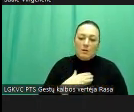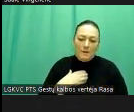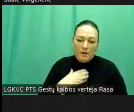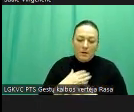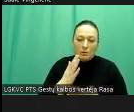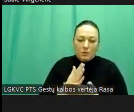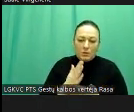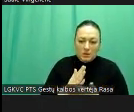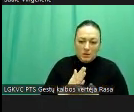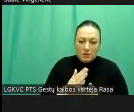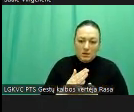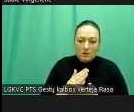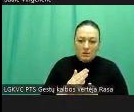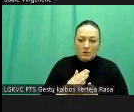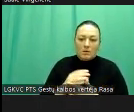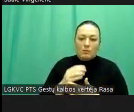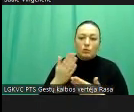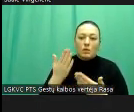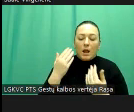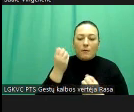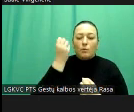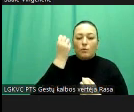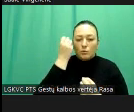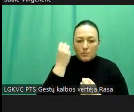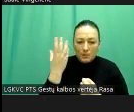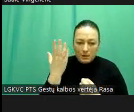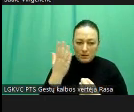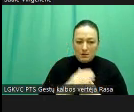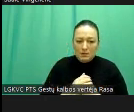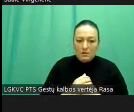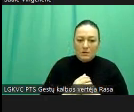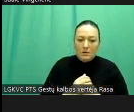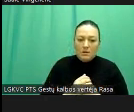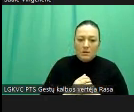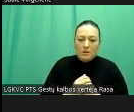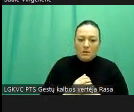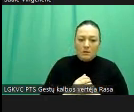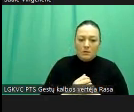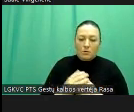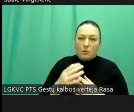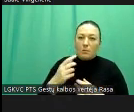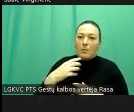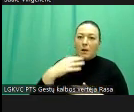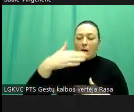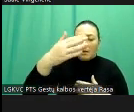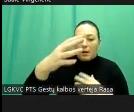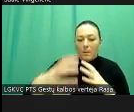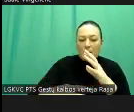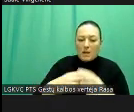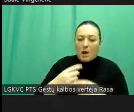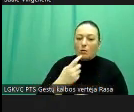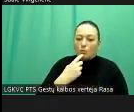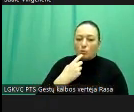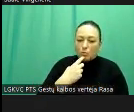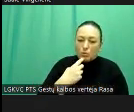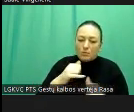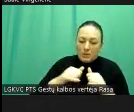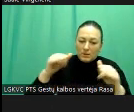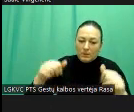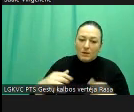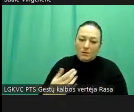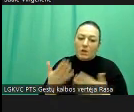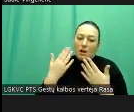kad būtų suprastas vis labiau sudėtingėjantis pasaulis ir jo problemos. Ir